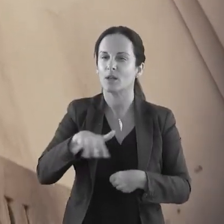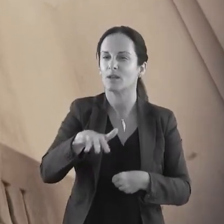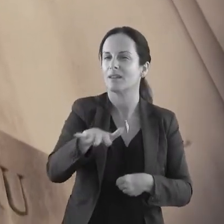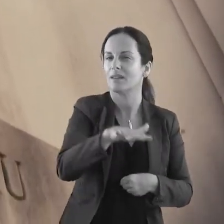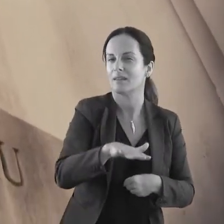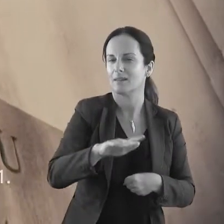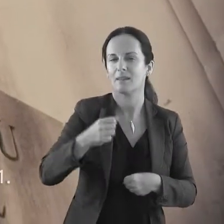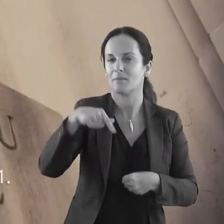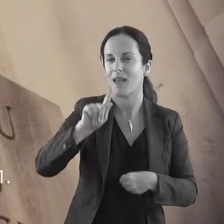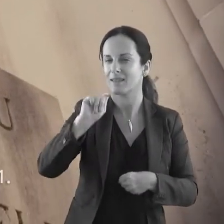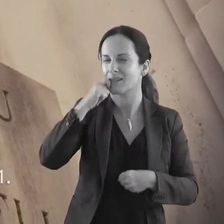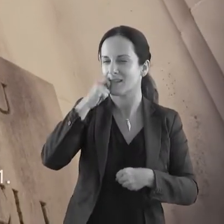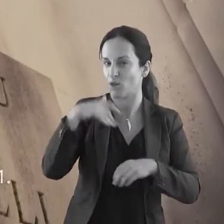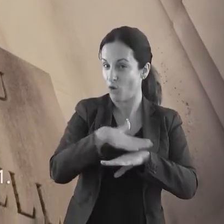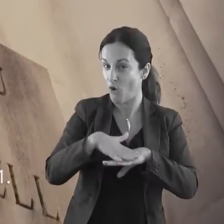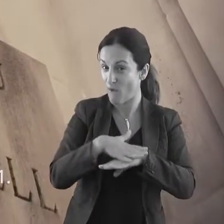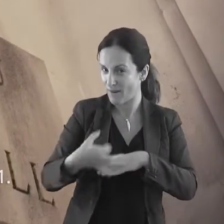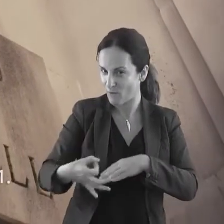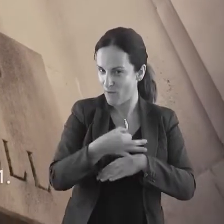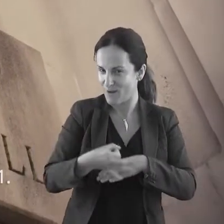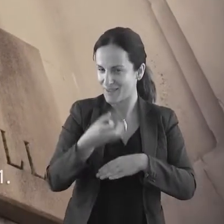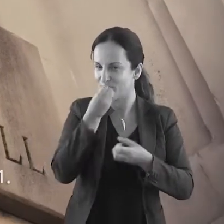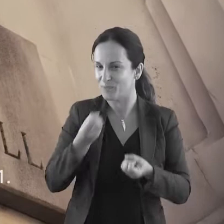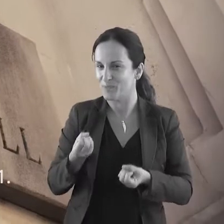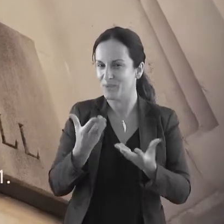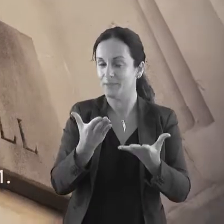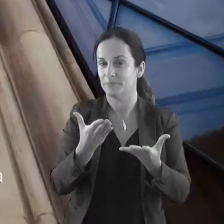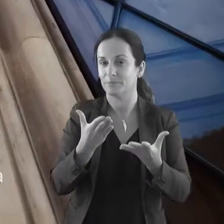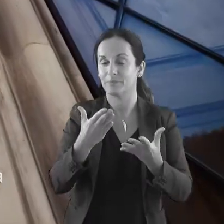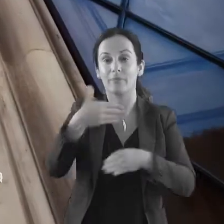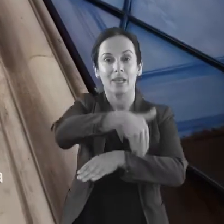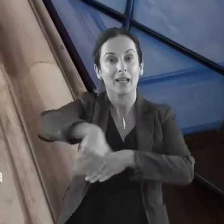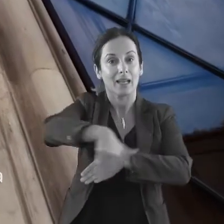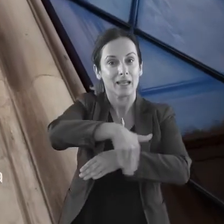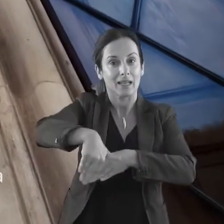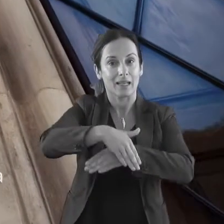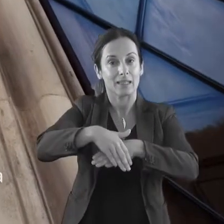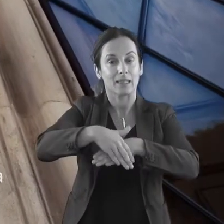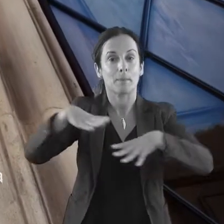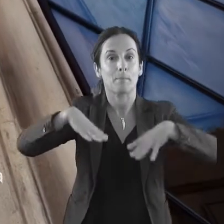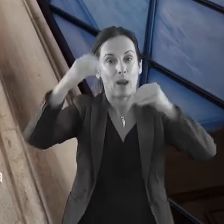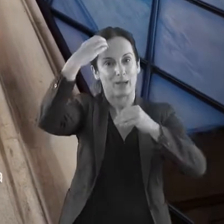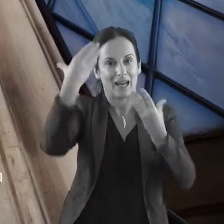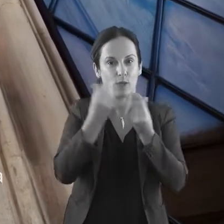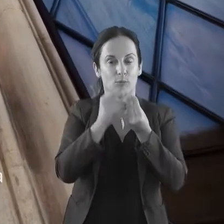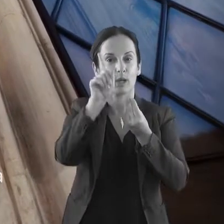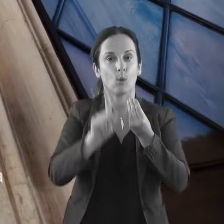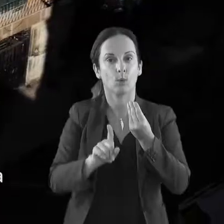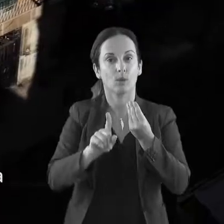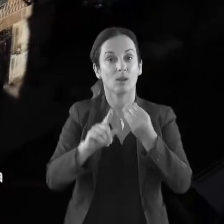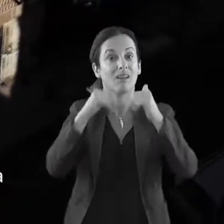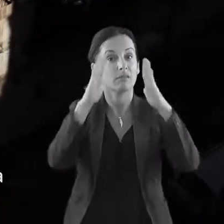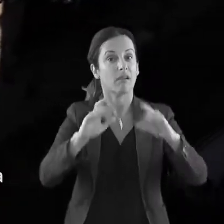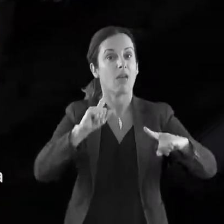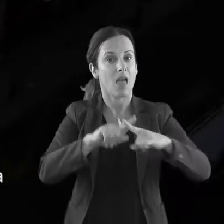govern de l'illa. Ens trobam al carrer de Palau Real número 1. En aquest indret hi va haver la presó de Palma des de